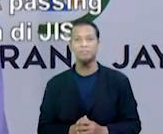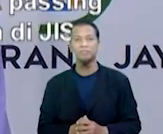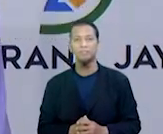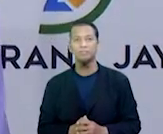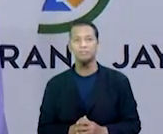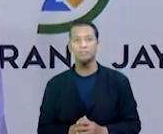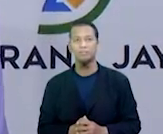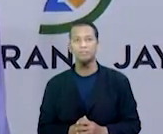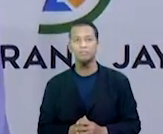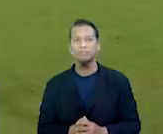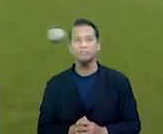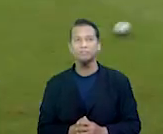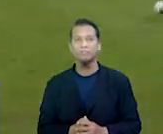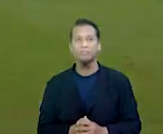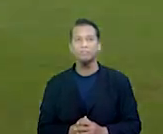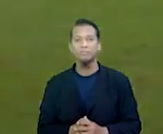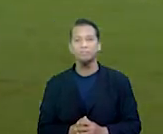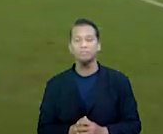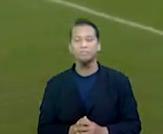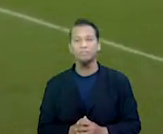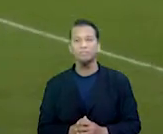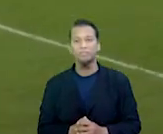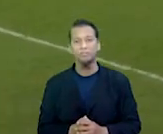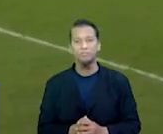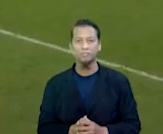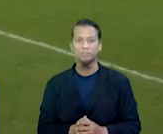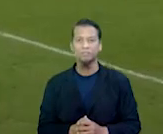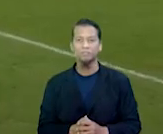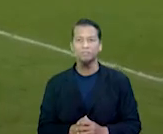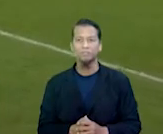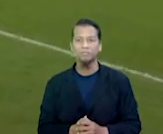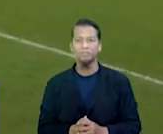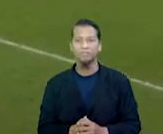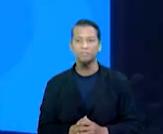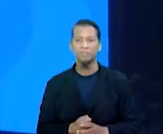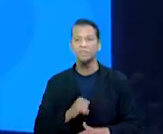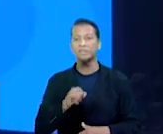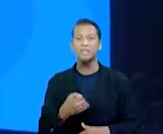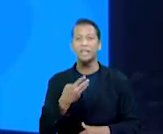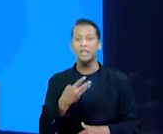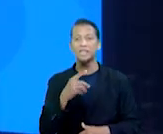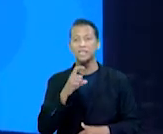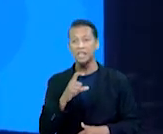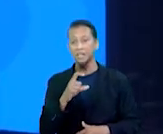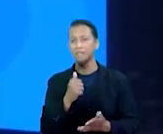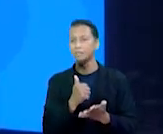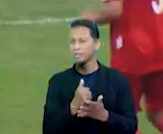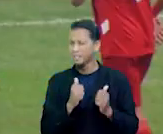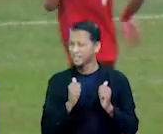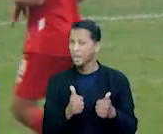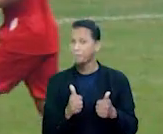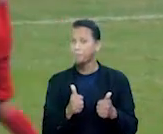to play in that magnificent. Jakarta International Stadium disebut sudah siap menjadi tuan rumah Piala Dunia